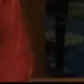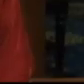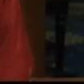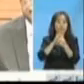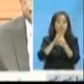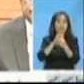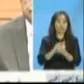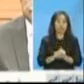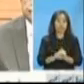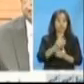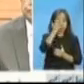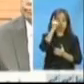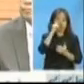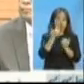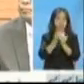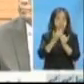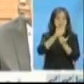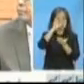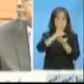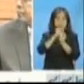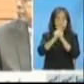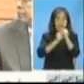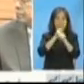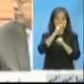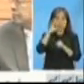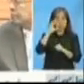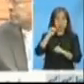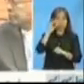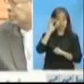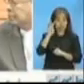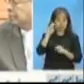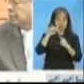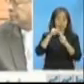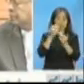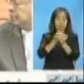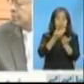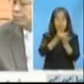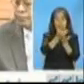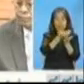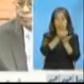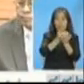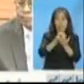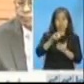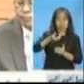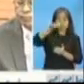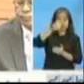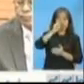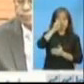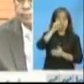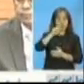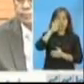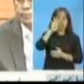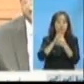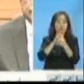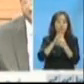าซัดกิตติรัตน์ณรนองเลยบอกว่าในนโยบายนี้ลดภาษีเอื้อในทุนกันนี่นะอ่ะไปฟังเสียงคุณกร